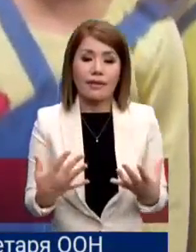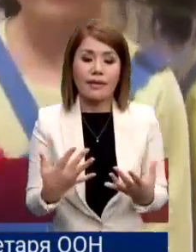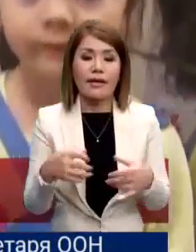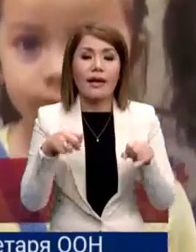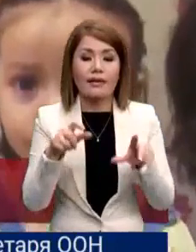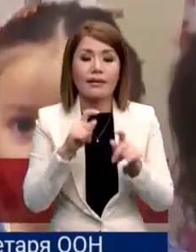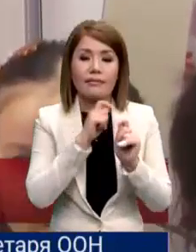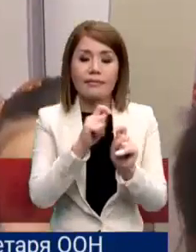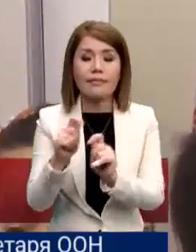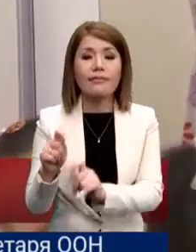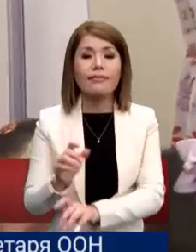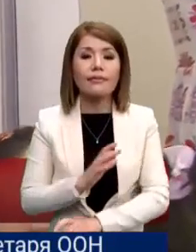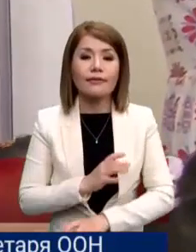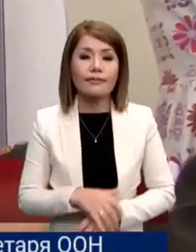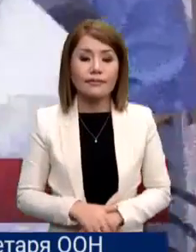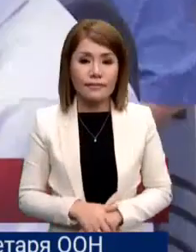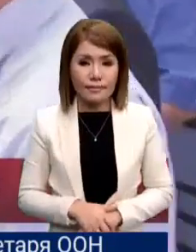арнайы сыйлықтар табыстады.